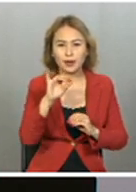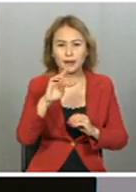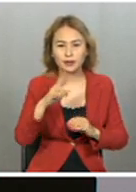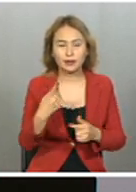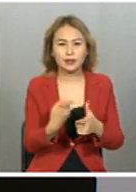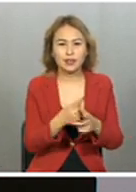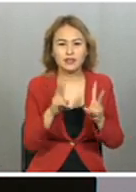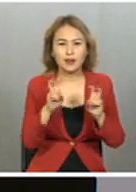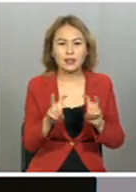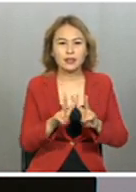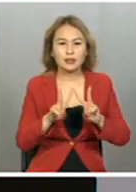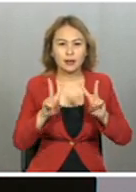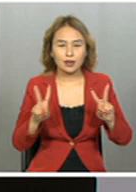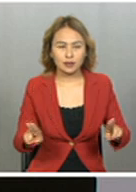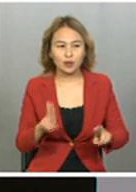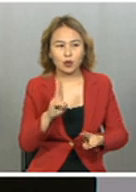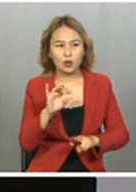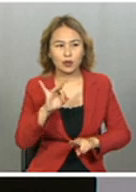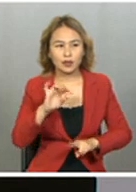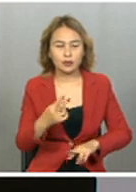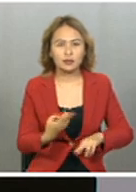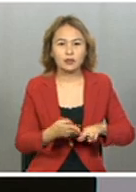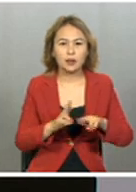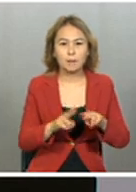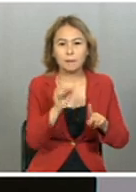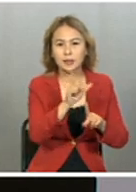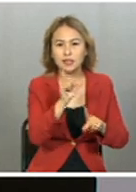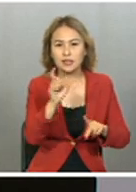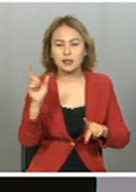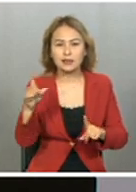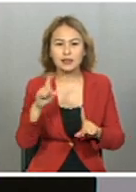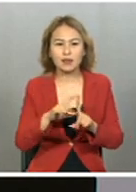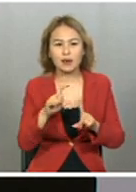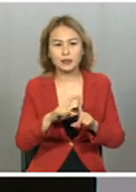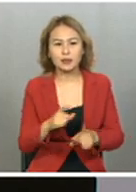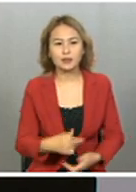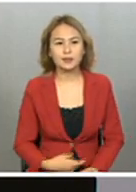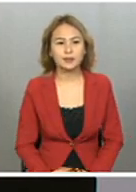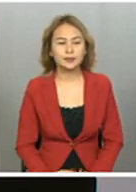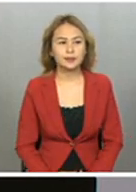однокоренными. Перед нами ряд с однокоренными словами.